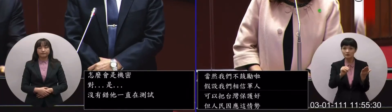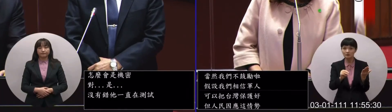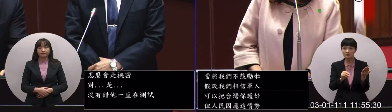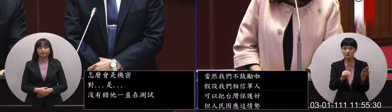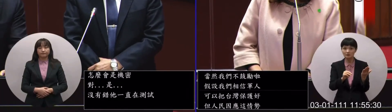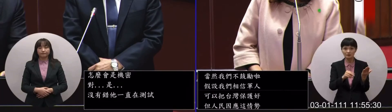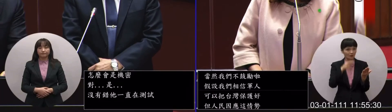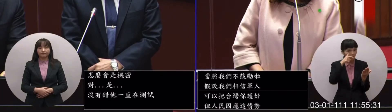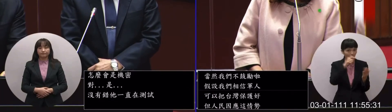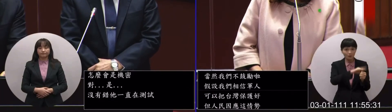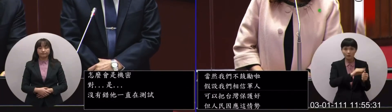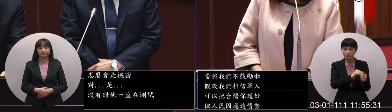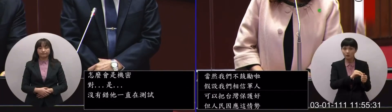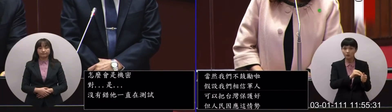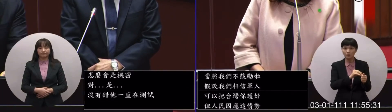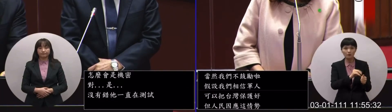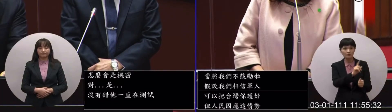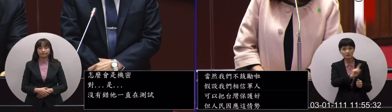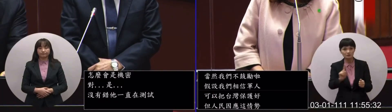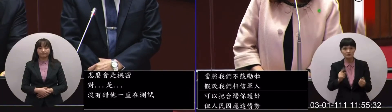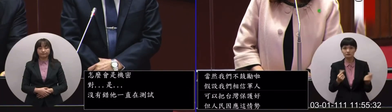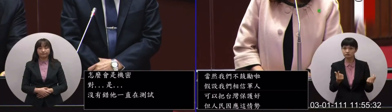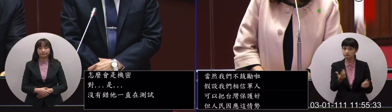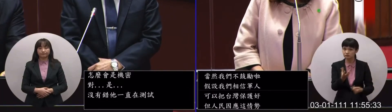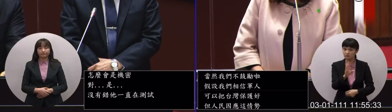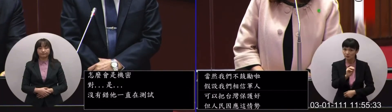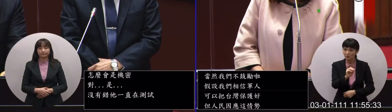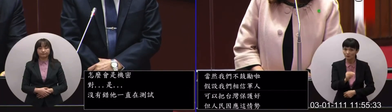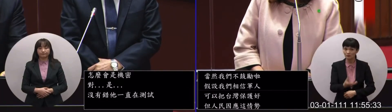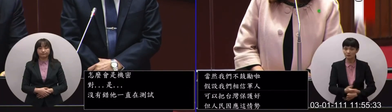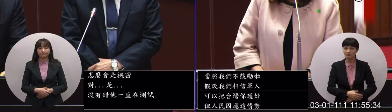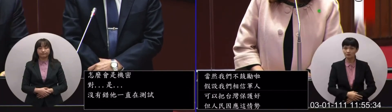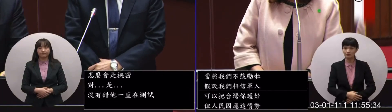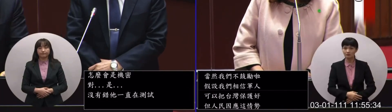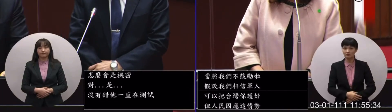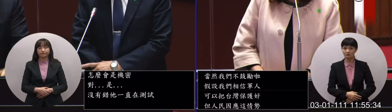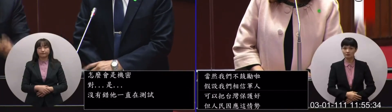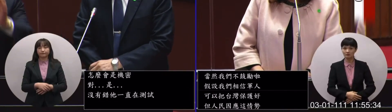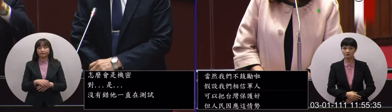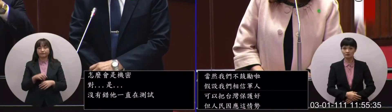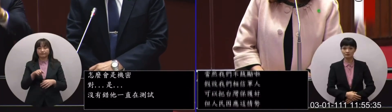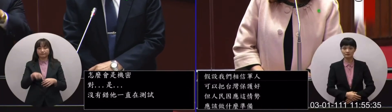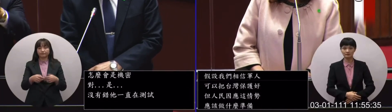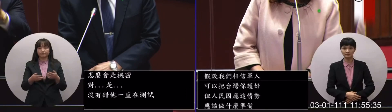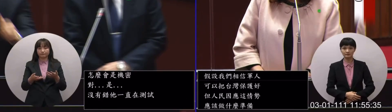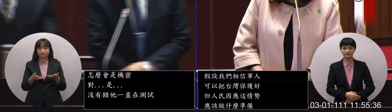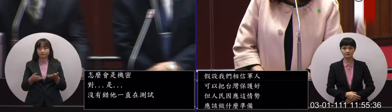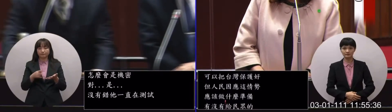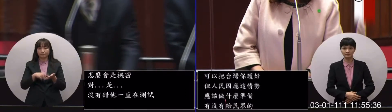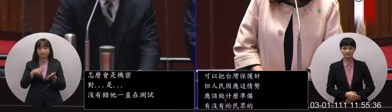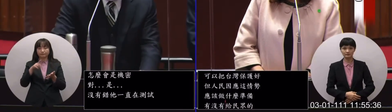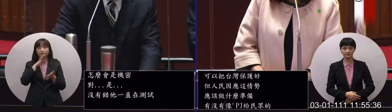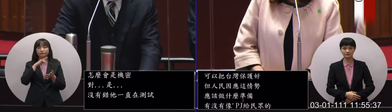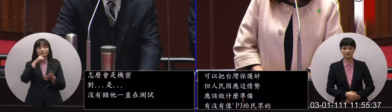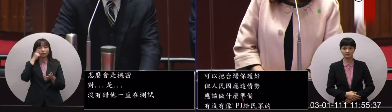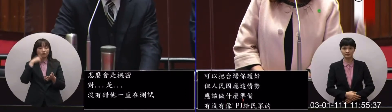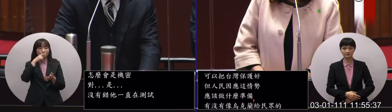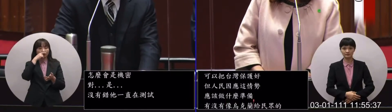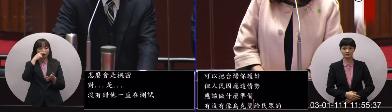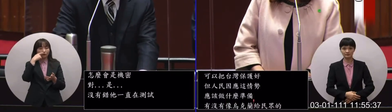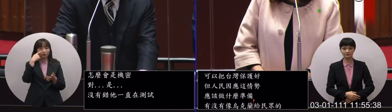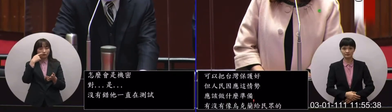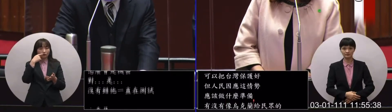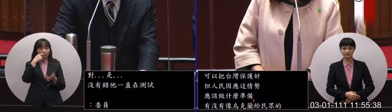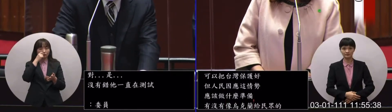但因应到紧急的这种战事的威胁的时候， 委员，这一次看乌克兰这样，我